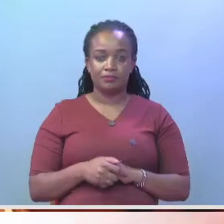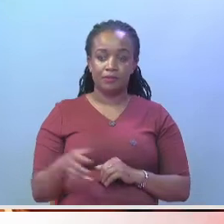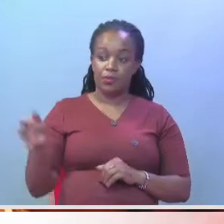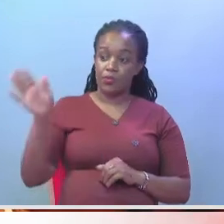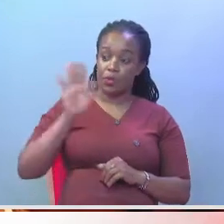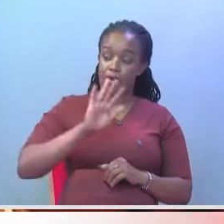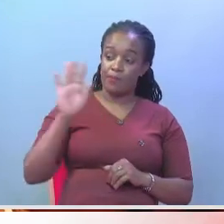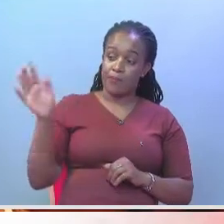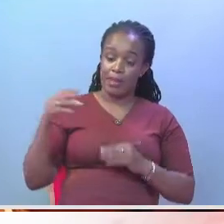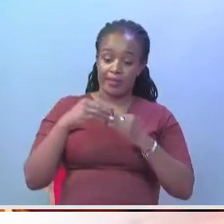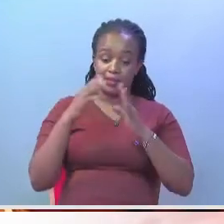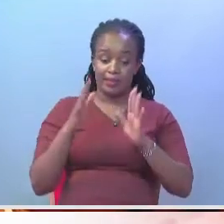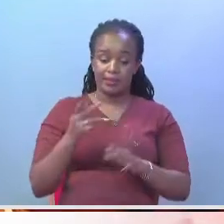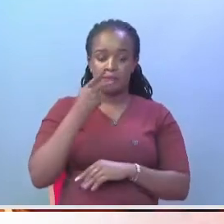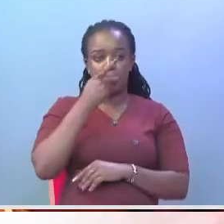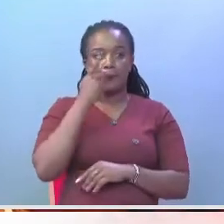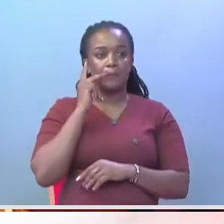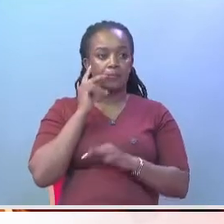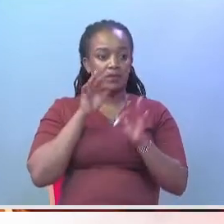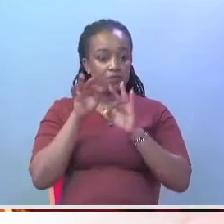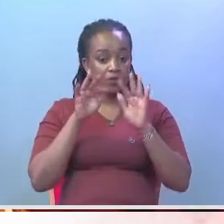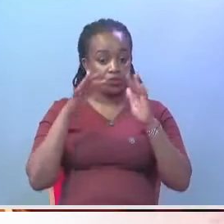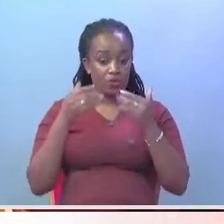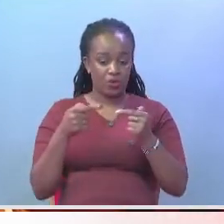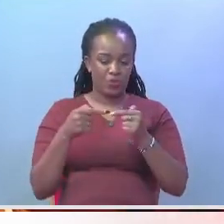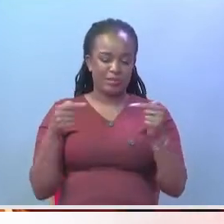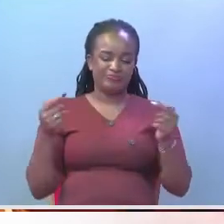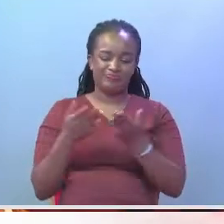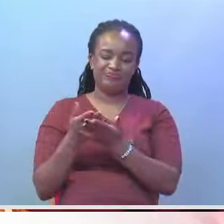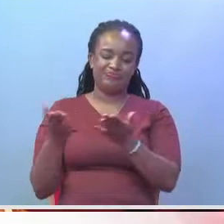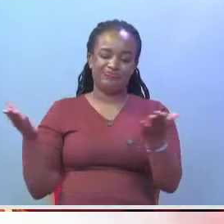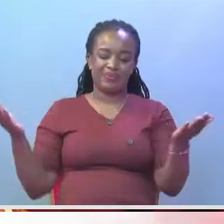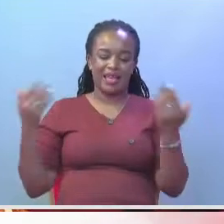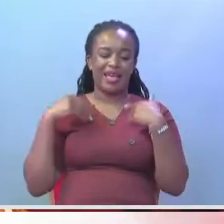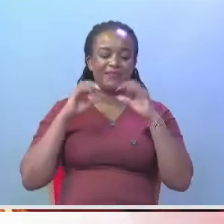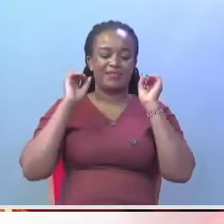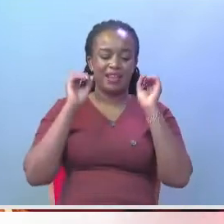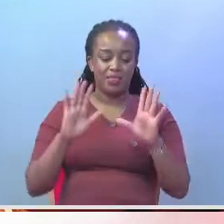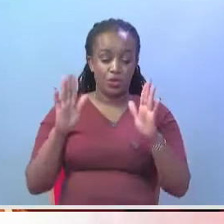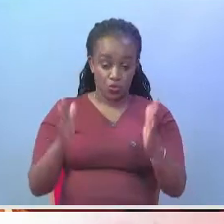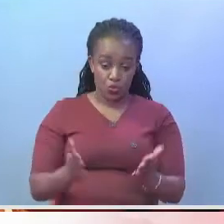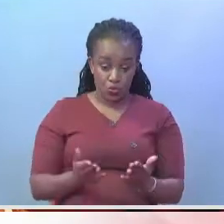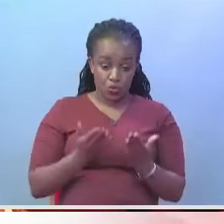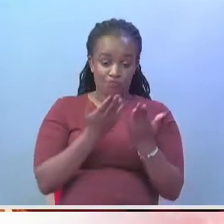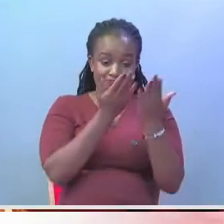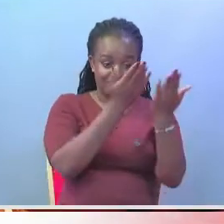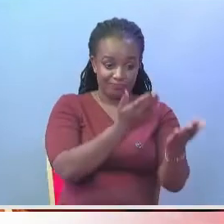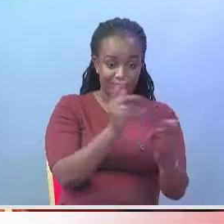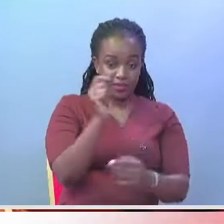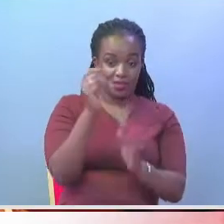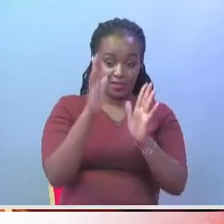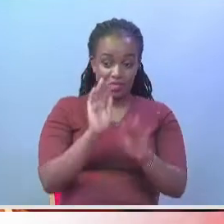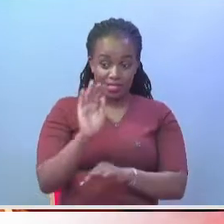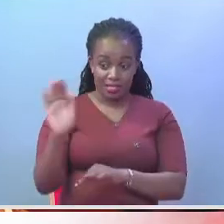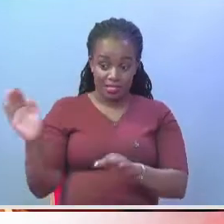Leader Kalonzo Musyoka now says his opponents have nothing to offer Kenyans, challenging them to come up with a manifesto